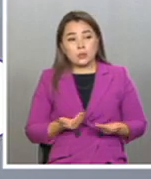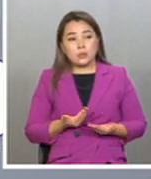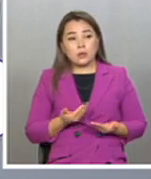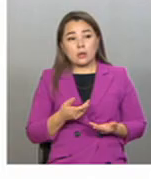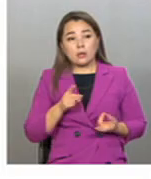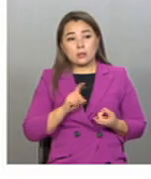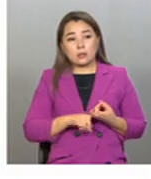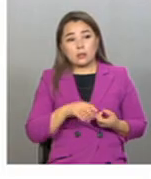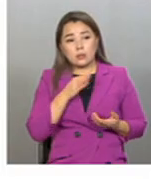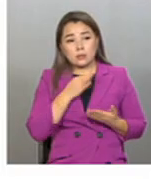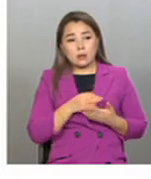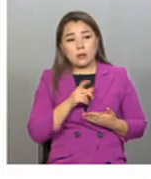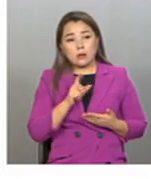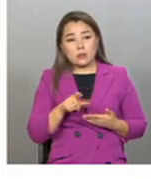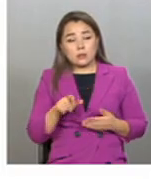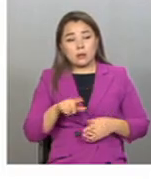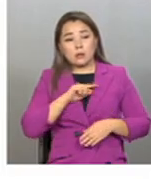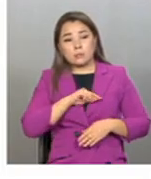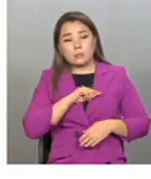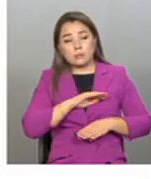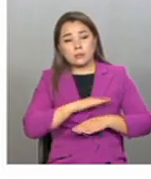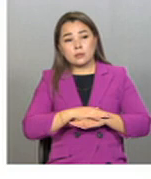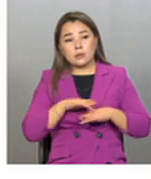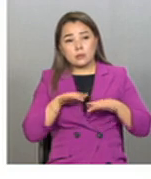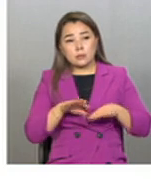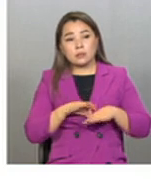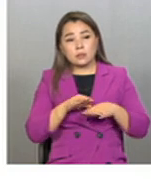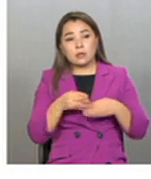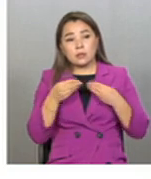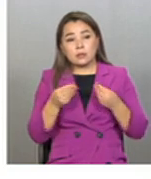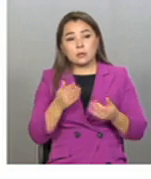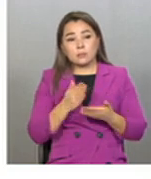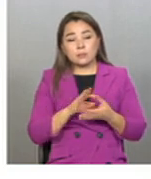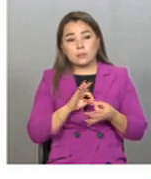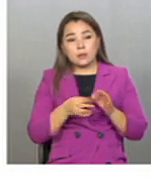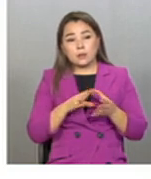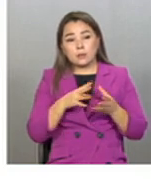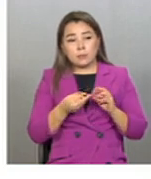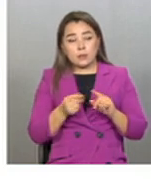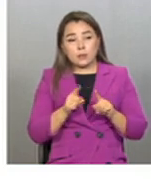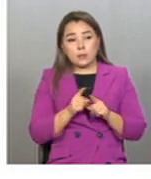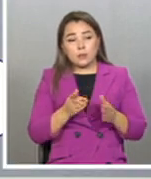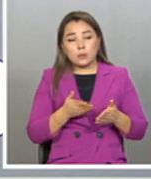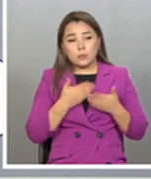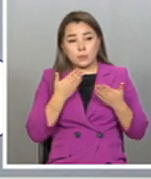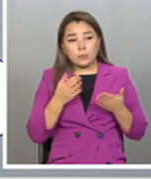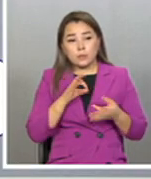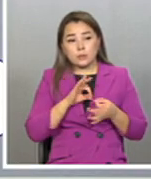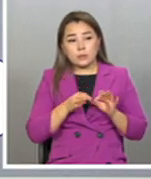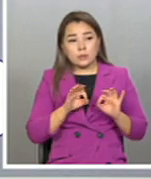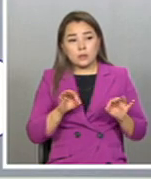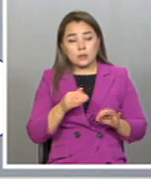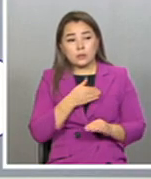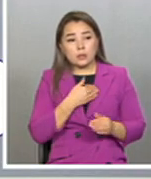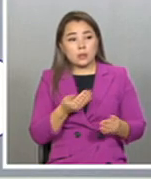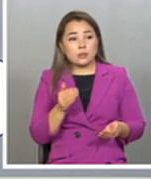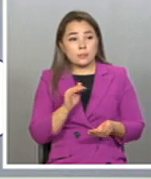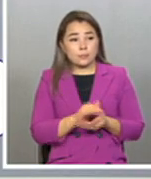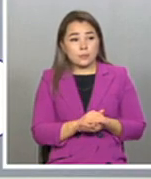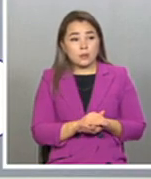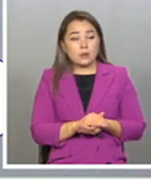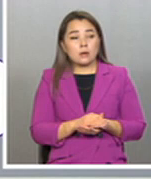адамдар әрекетінің климатқа әсері. Негізінен осы сабақ барысында осы ұғымдармен танысамыз. Негізінен климаттың